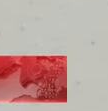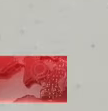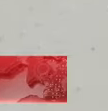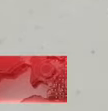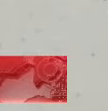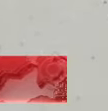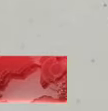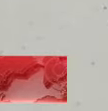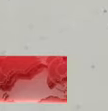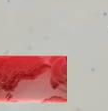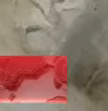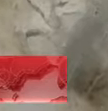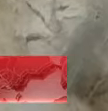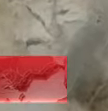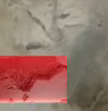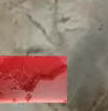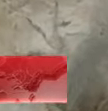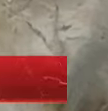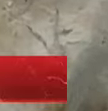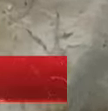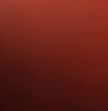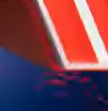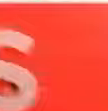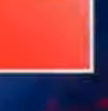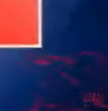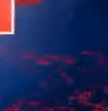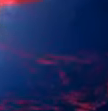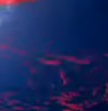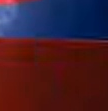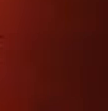опасными. Кто избавит горожан от нашествия каракуртов?